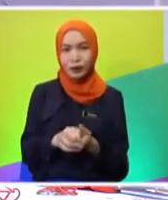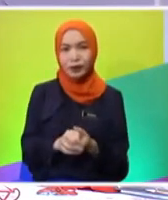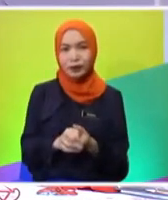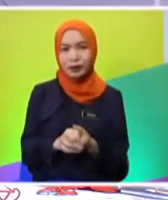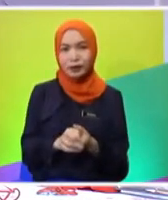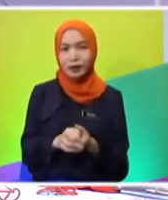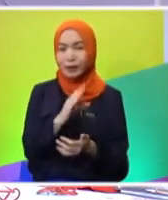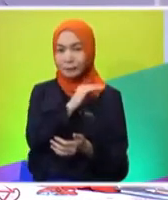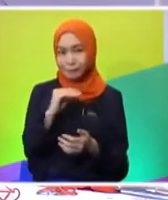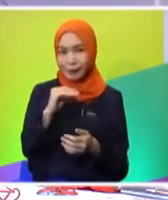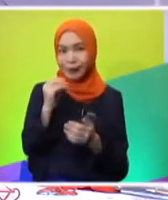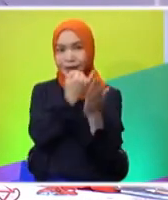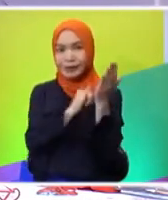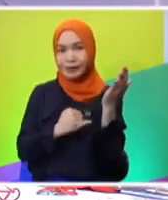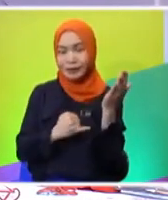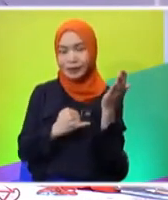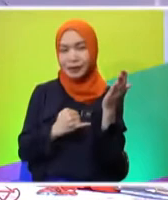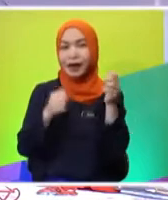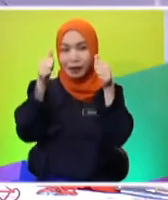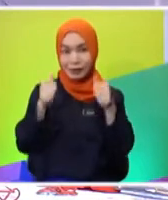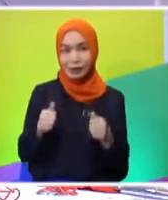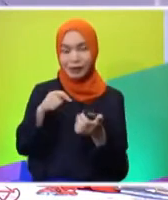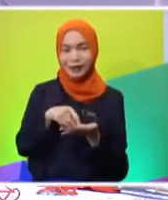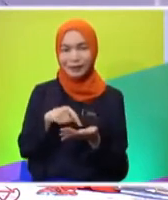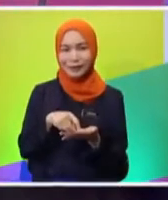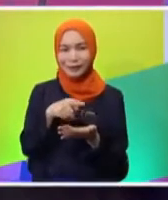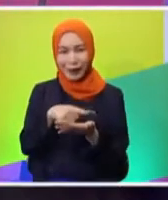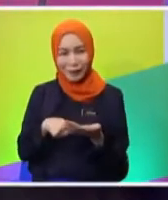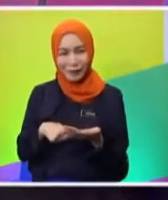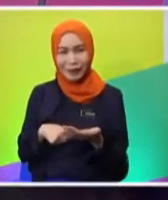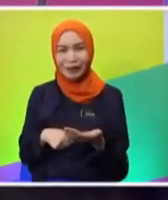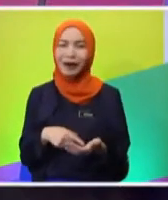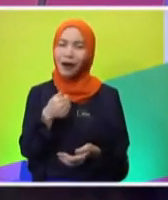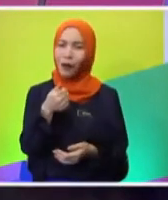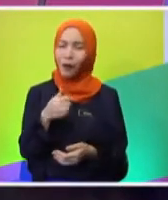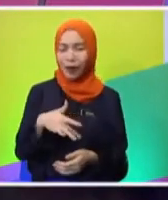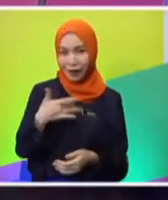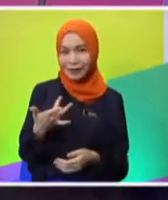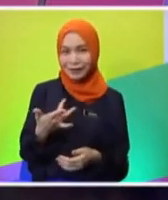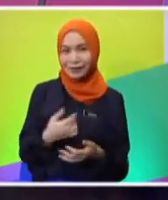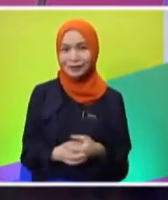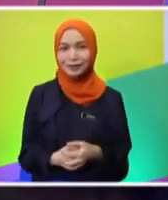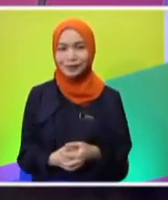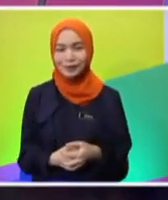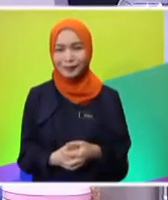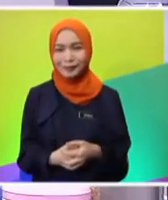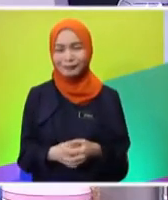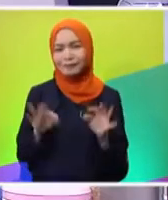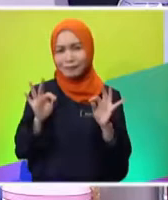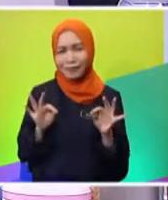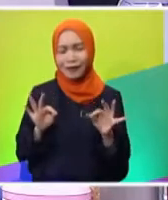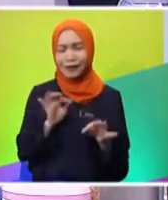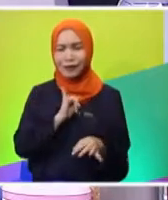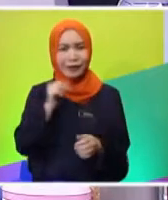iya di aku pandangan Rina berkaitan dengan seni bila tengok tubuh negara itu kalau di Ingatkan